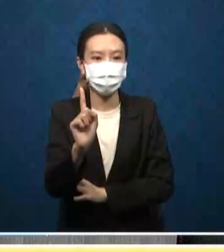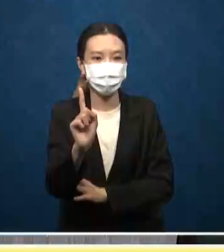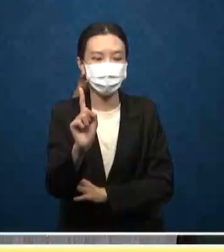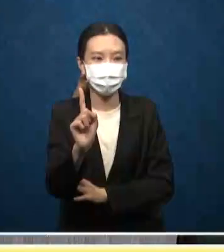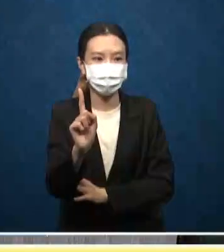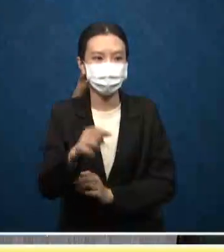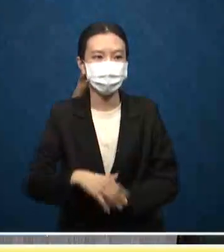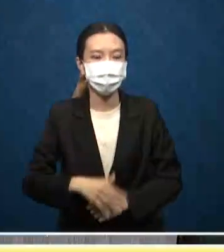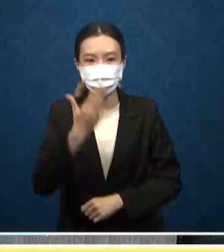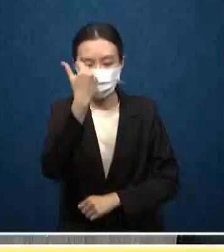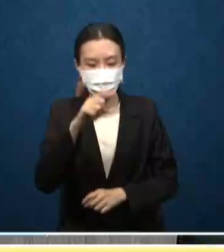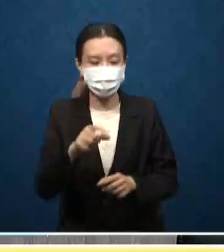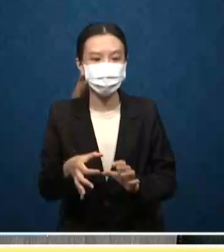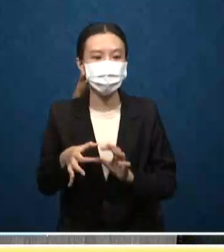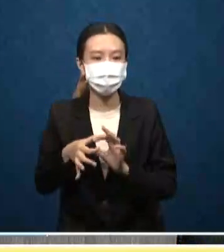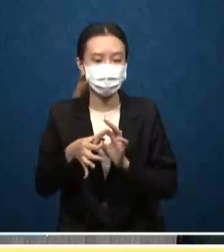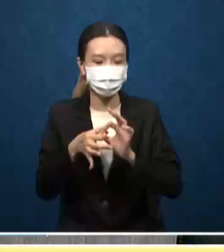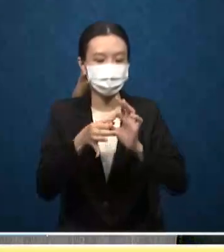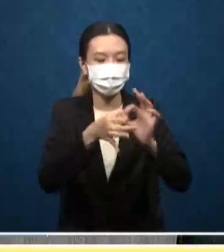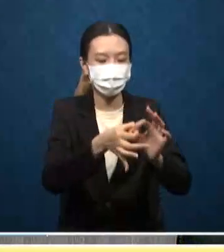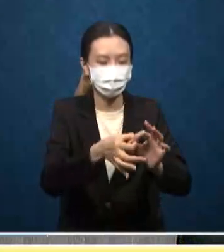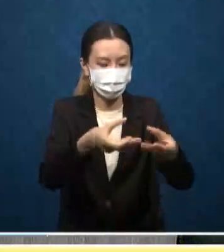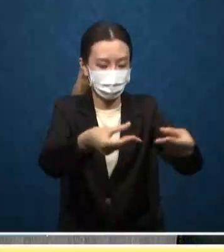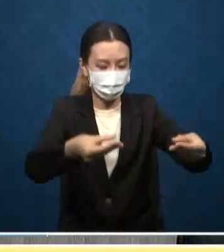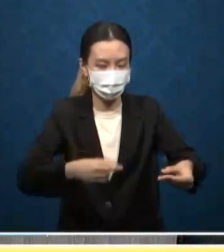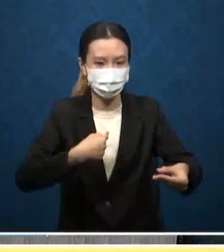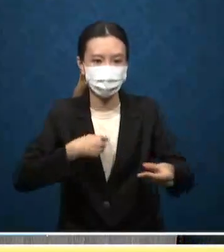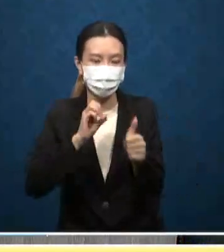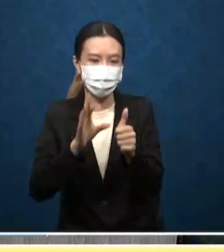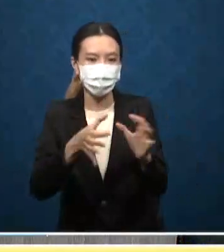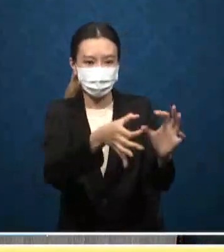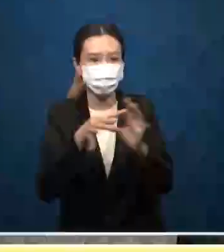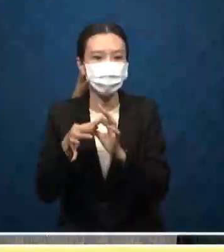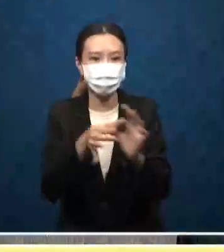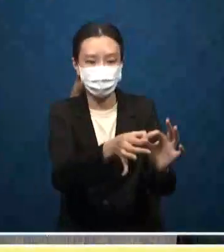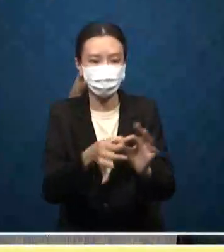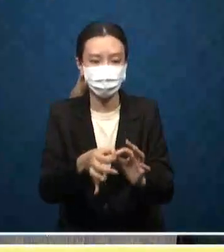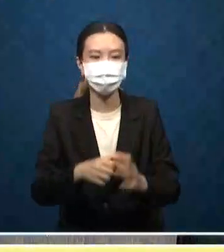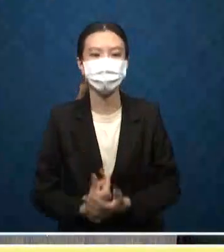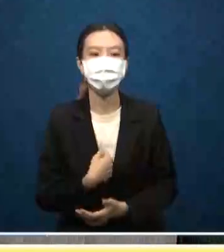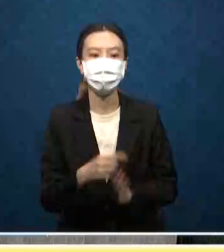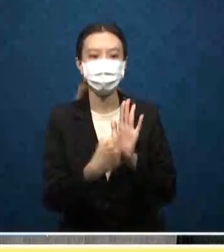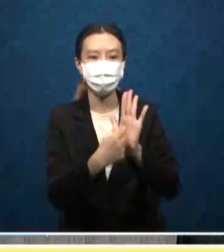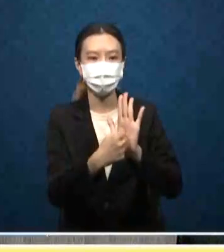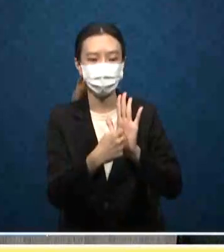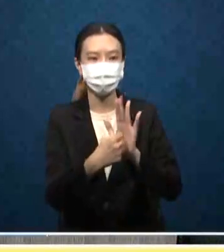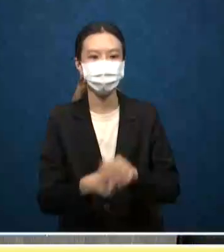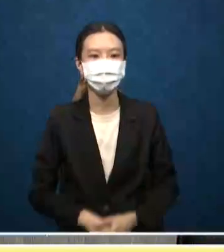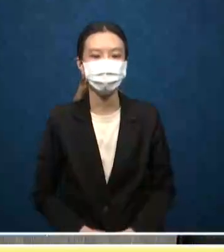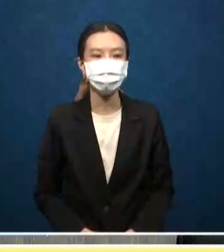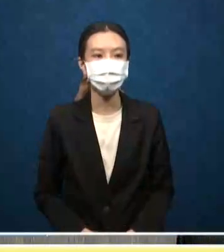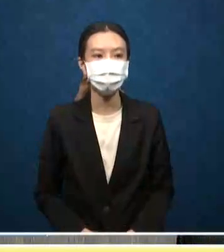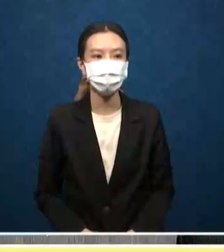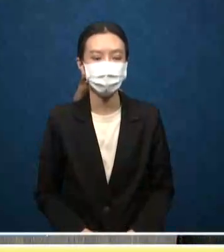เพราะมันจะเชื่อมโยงทั้ง 2อันมันอาจจะยากไม่ออกครับผมยกตัวอย่างเพียงว่าเฉพาะเรื่อง